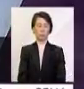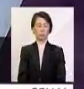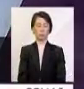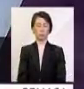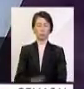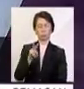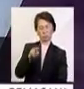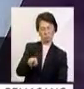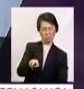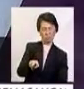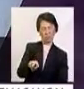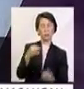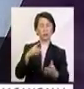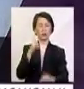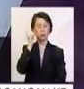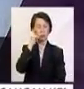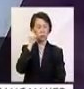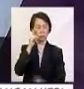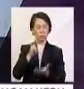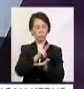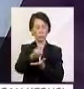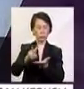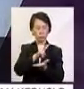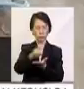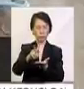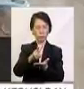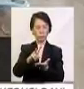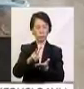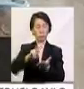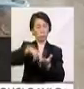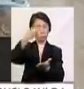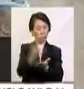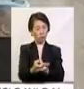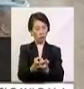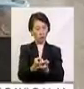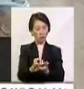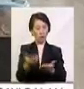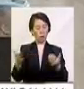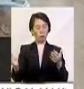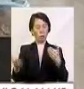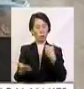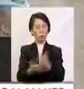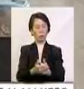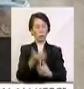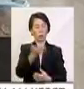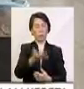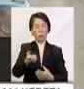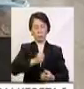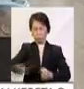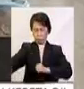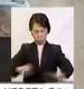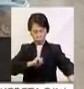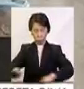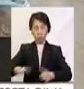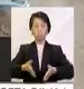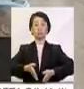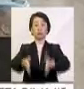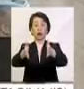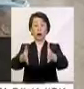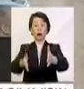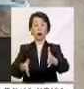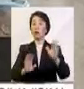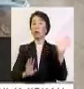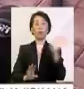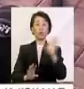Sekali pandang mungkin ramai yang beranggapan individu di dalam foto ini terjatuh sehingga menyebabkan barangnya berselerak di atas jalan. Hakikatnya,